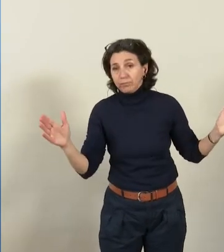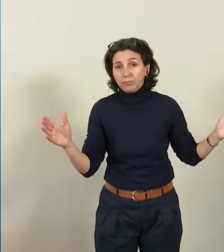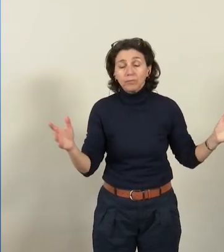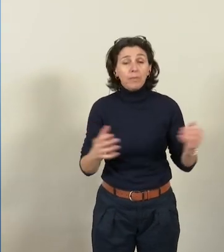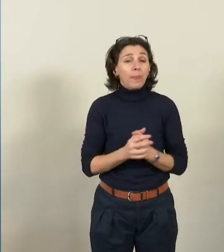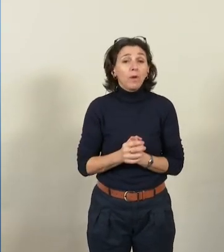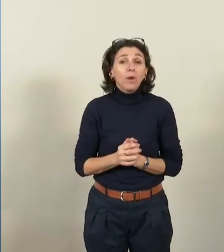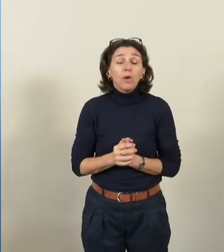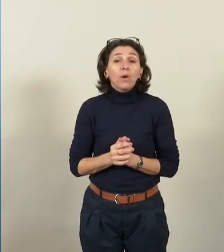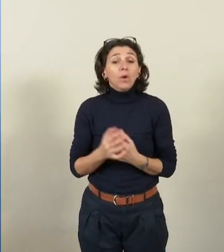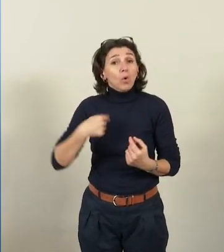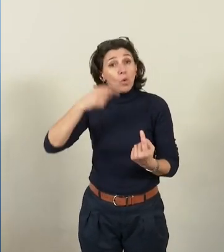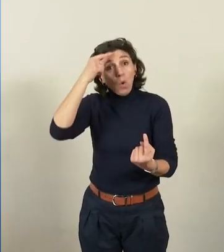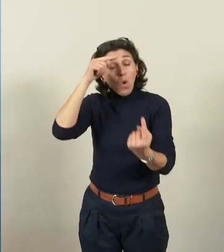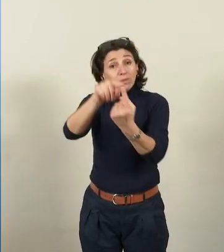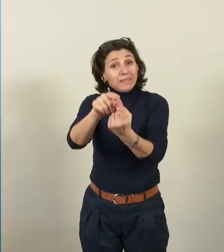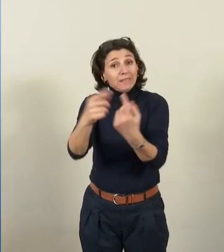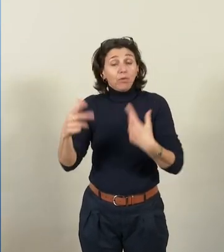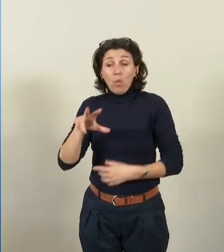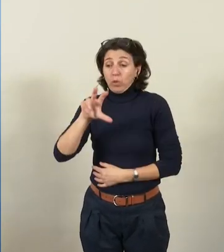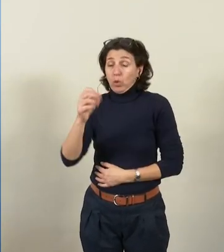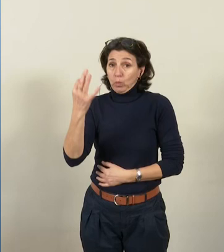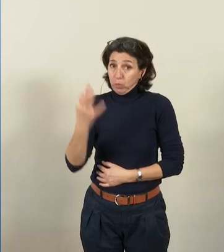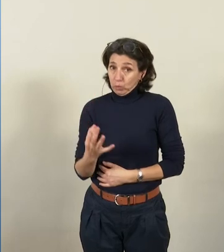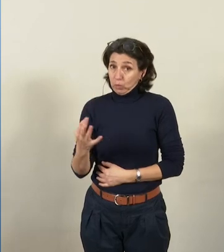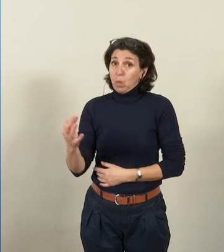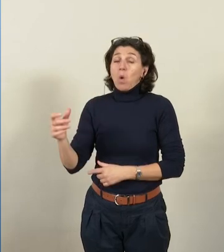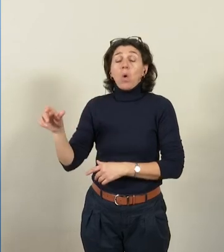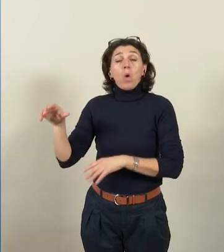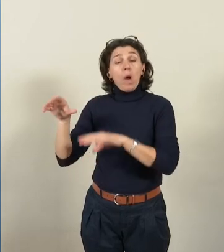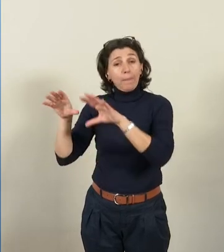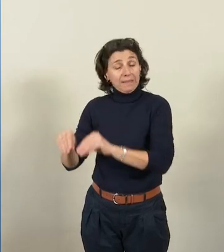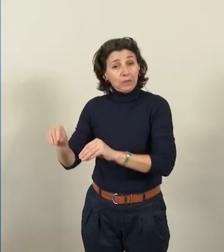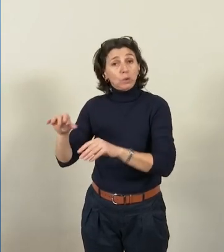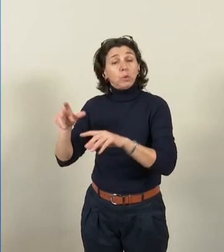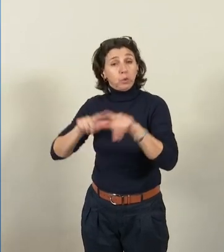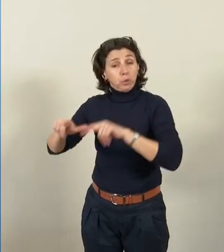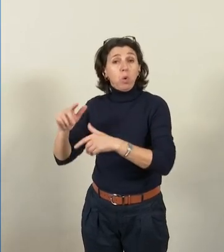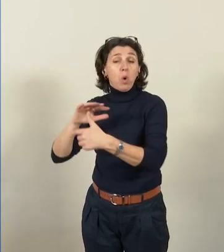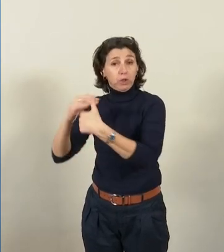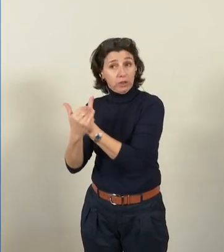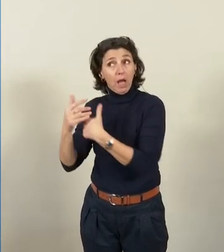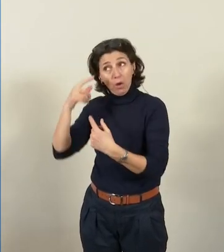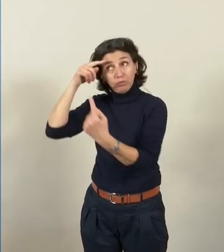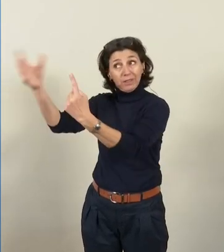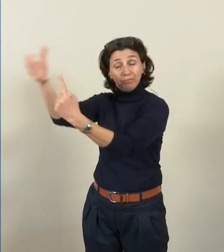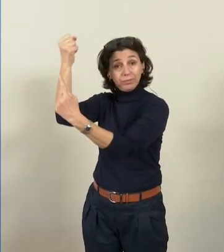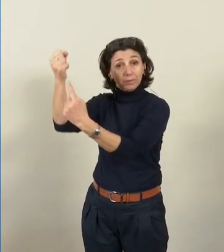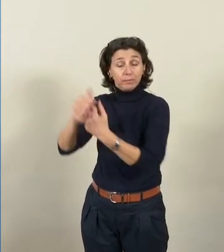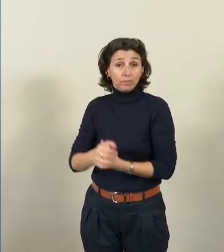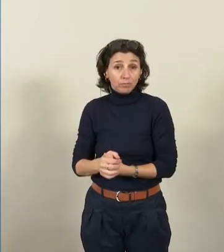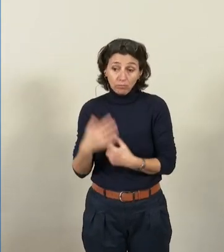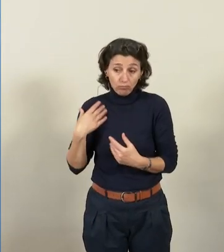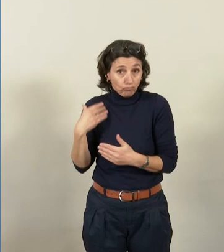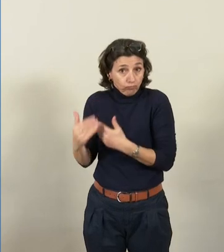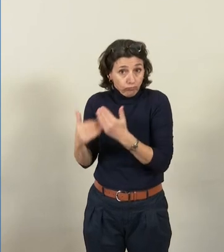objectif pour nous d'arriver à 30 % de logements sociaux qui était d'ailleurs déjà l'objectif n de nos prédécesseur donc nous avançons sur un un cheminement